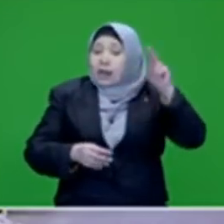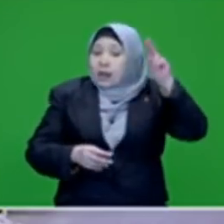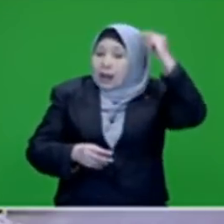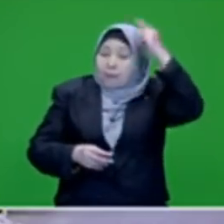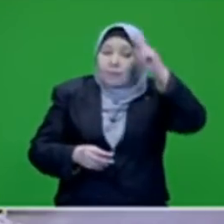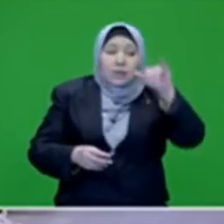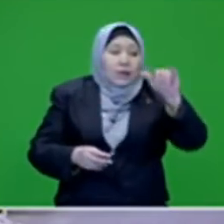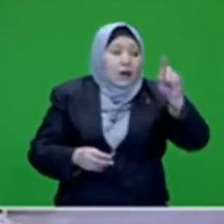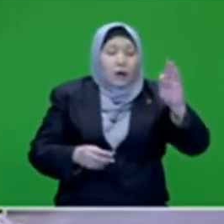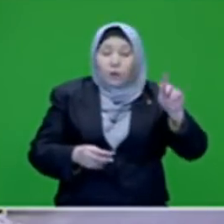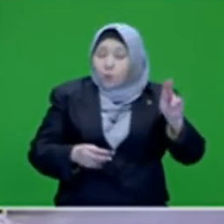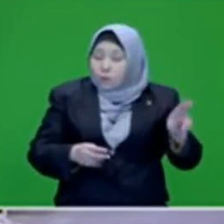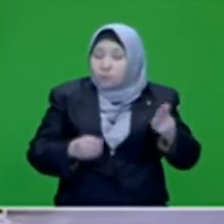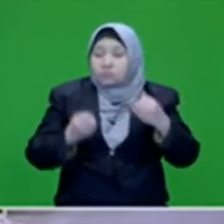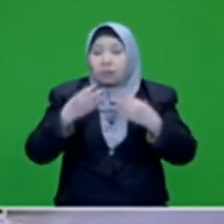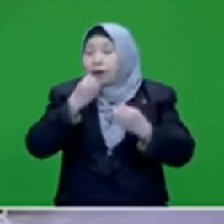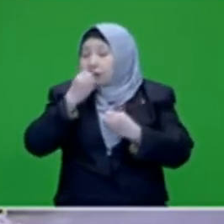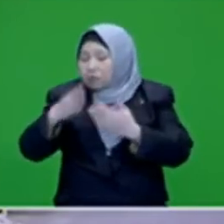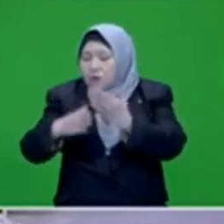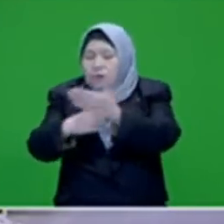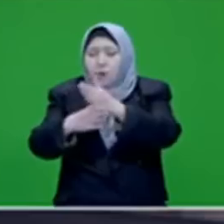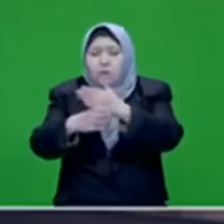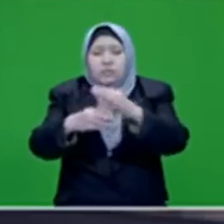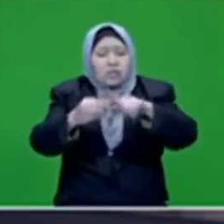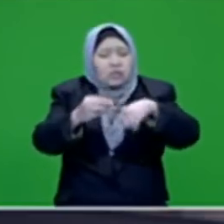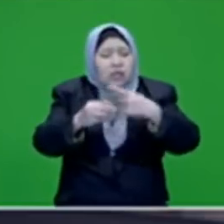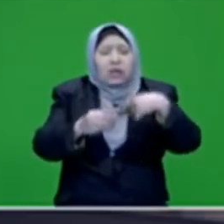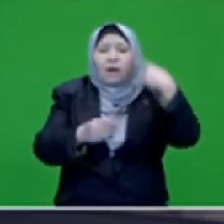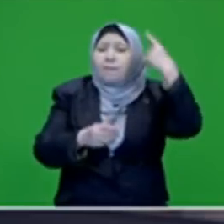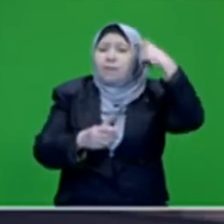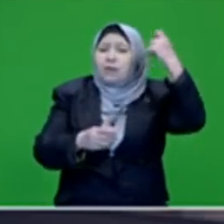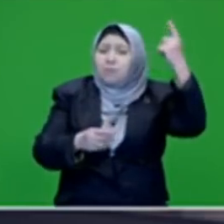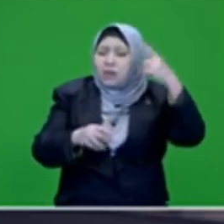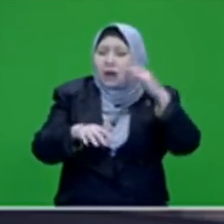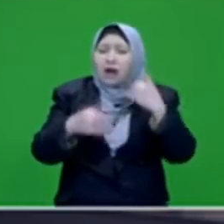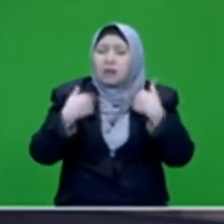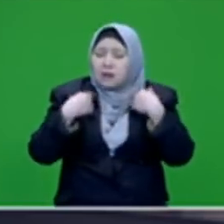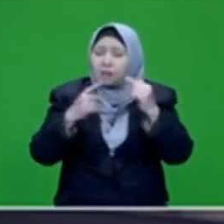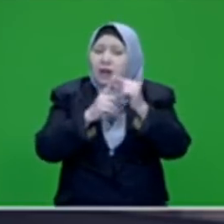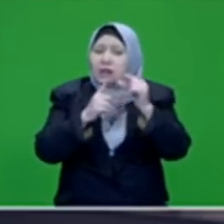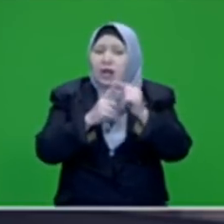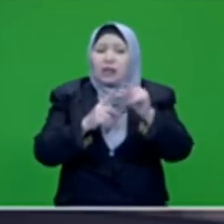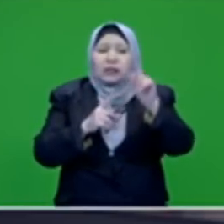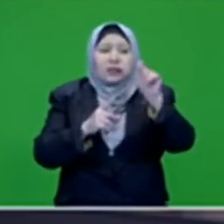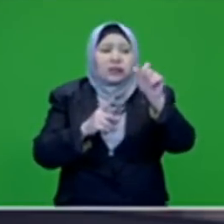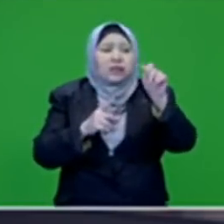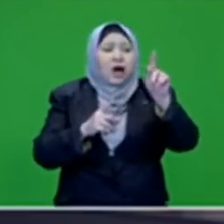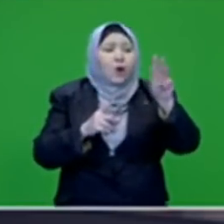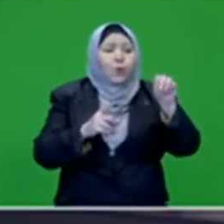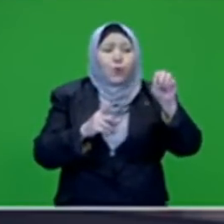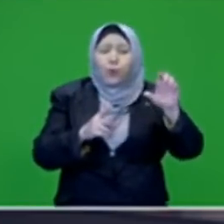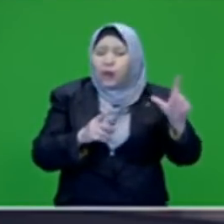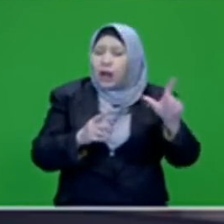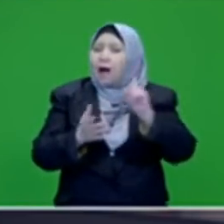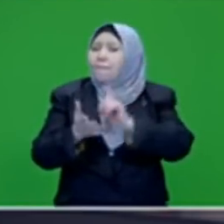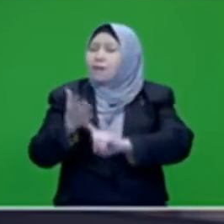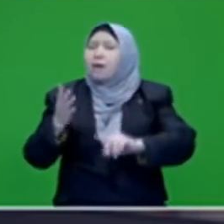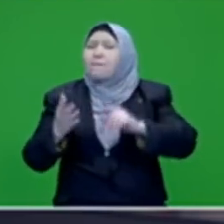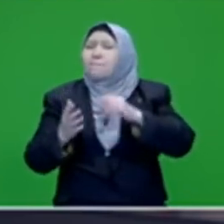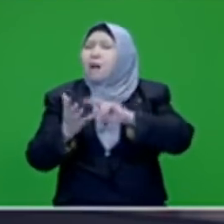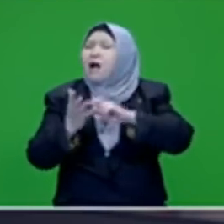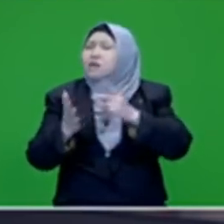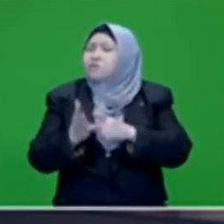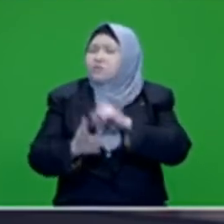yang menyatakan, berkongsi pasal mimpi, ada perkataan takwilul ahadith. Apakah maksud